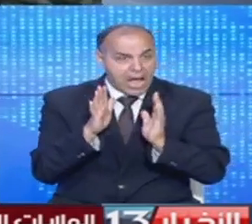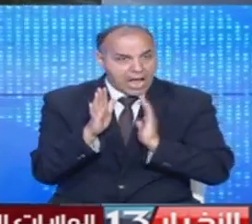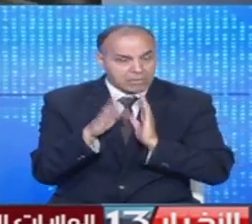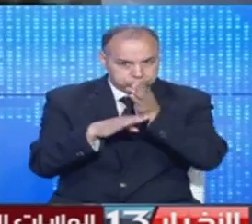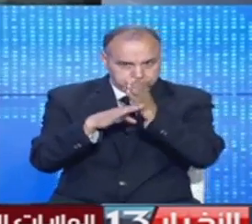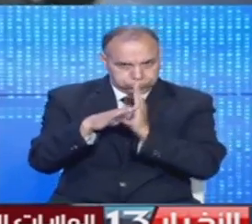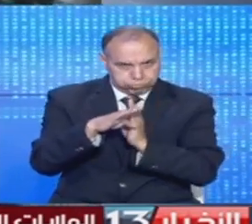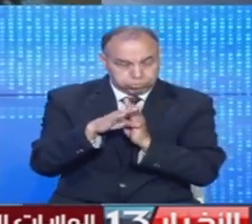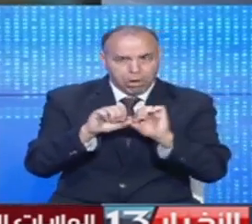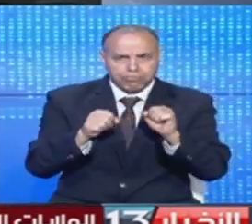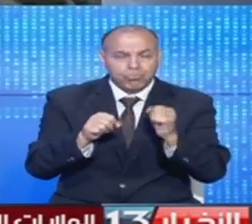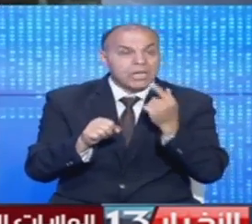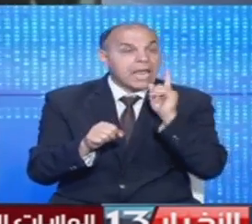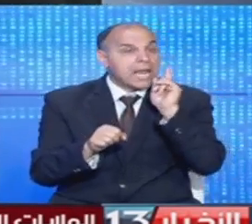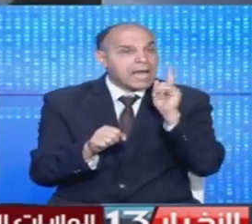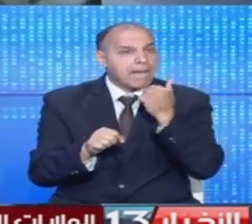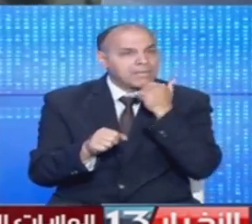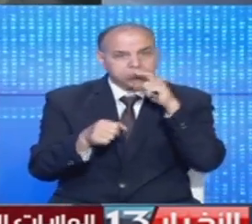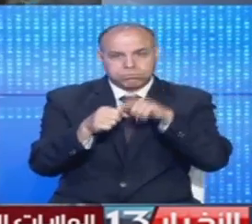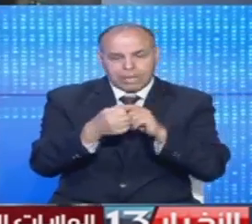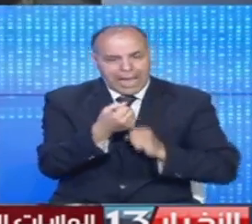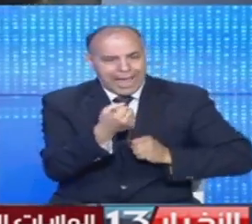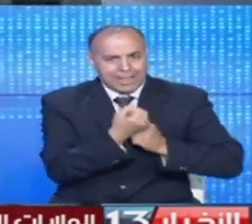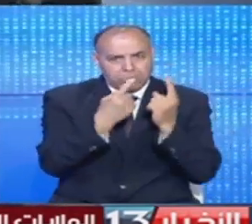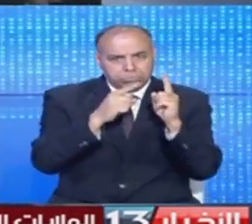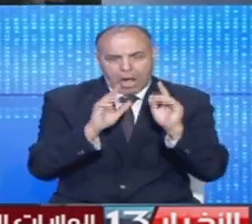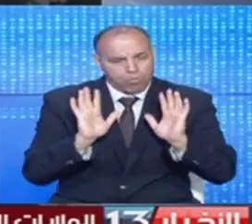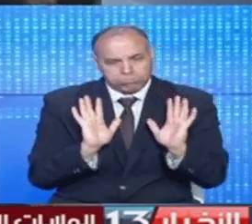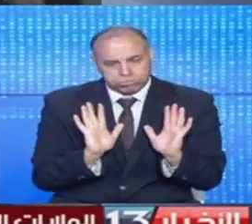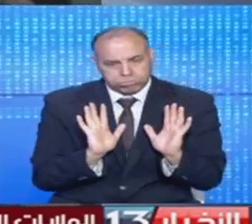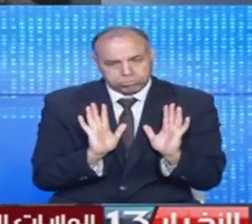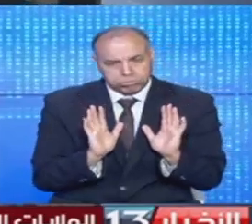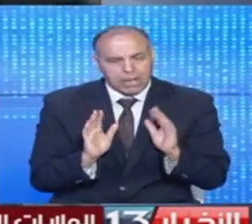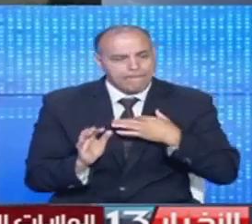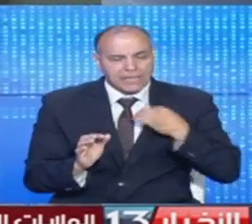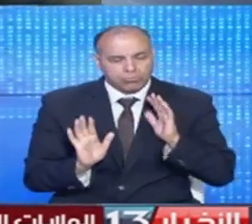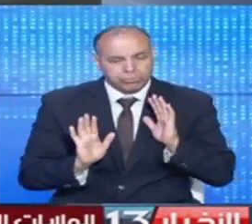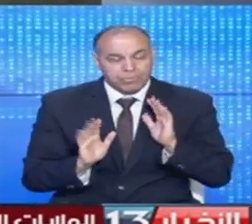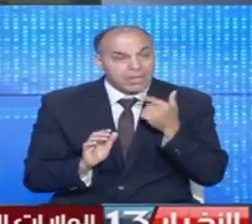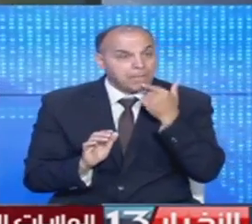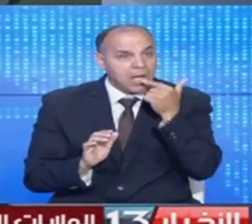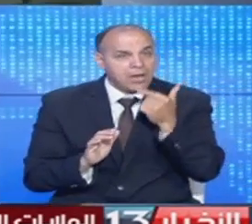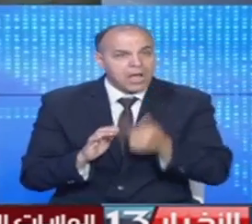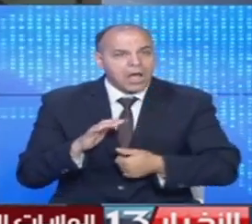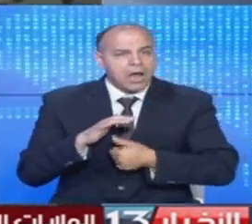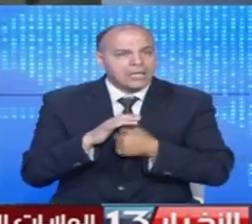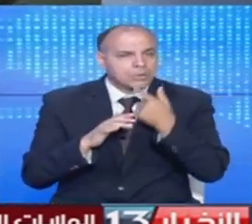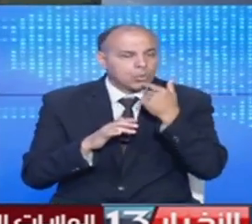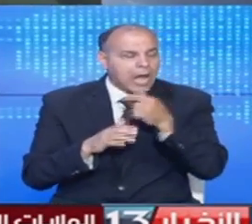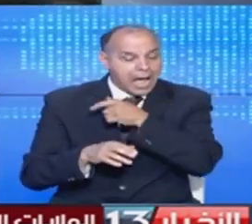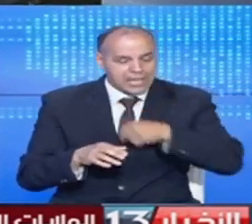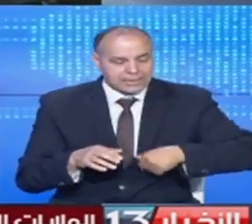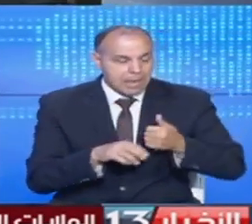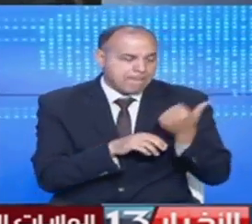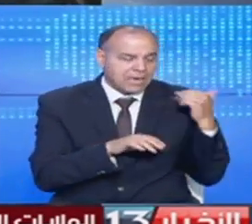حالة تأهب قصوى لكنها لا تشارك في الدعم الدفاعي لعمليات السلطة المدنية. كما قال رئيس الحرس الوطني الأمريكي